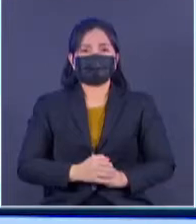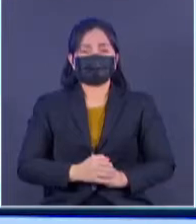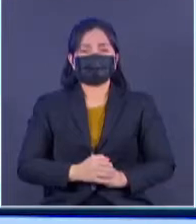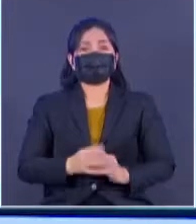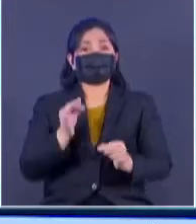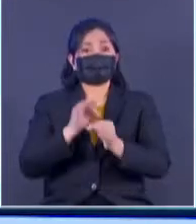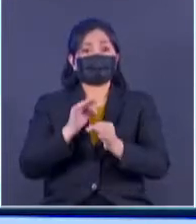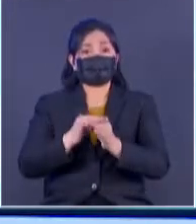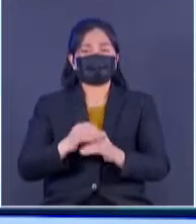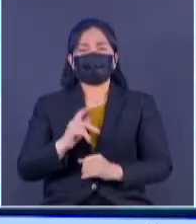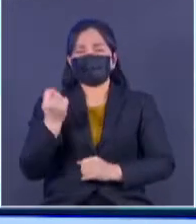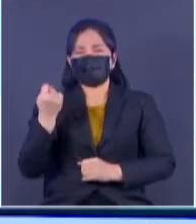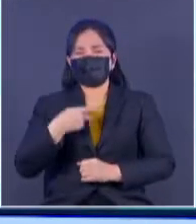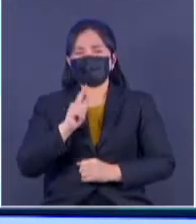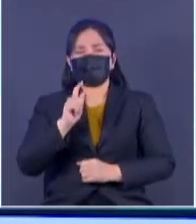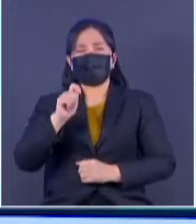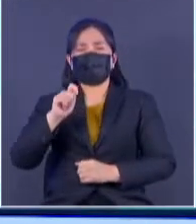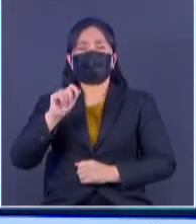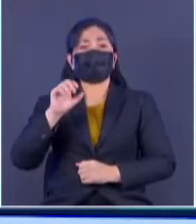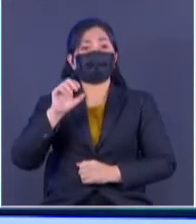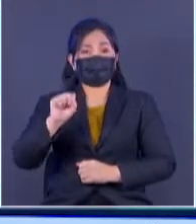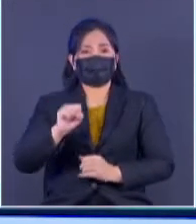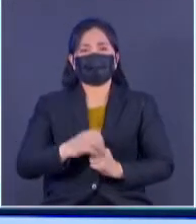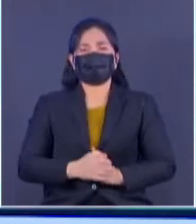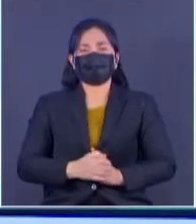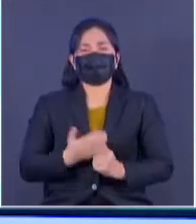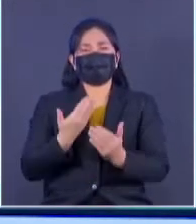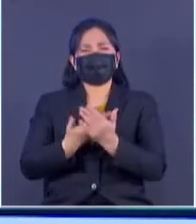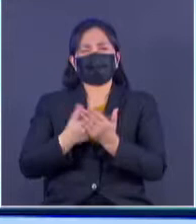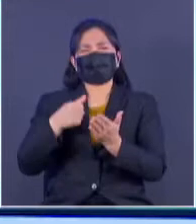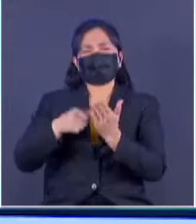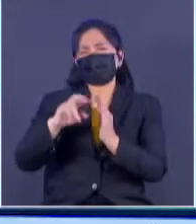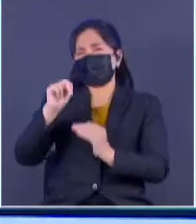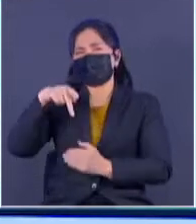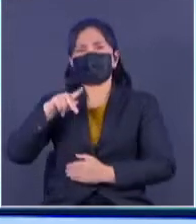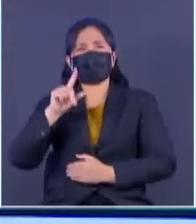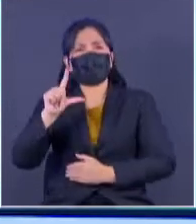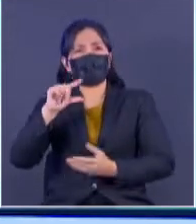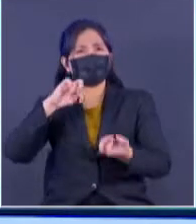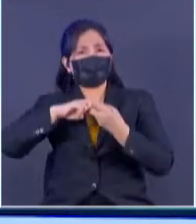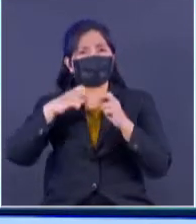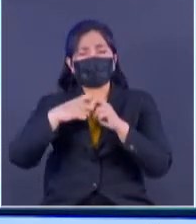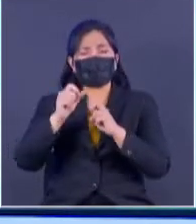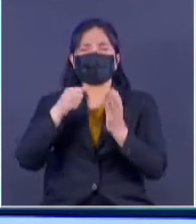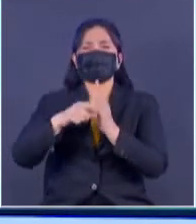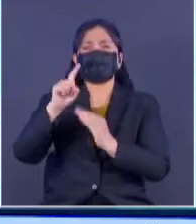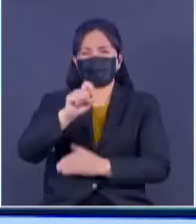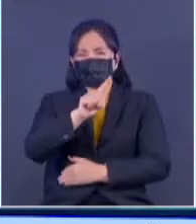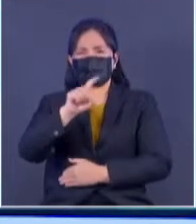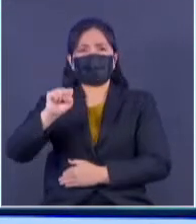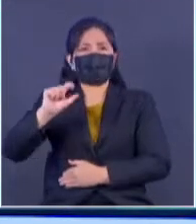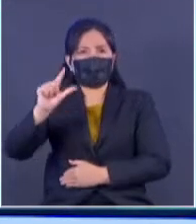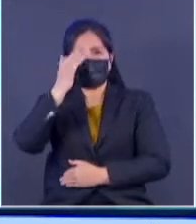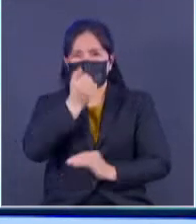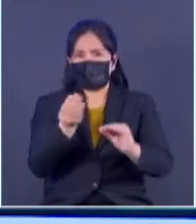ทอสหรือว่าธนาคารอาคารสงเคราะห์เองเขาตั้งการสำรองหนี้เสียเอาไว้ครับตั้งไว้ถึง 100,000 ล้านเลยทีเดียวเพราะว่า NPL เพิ่มจากเมื่อปี